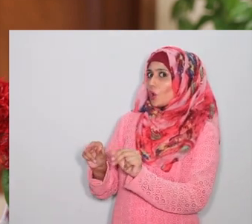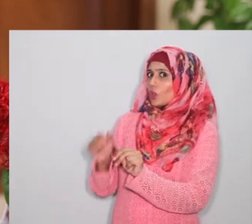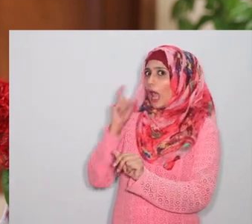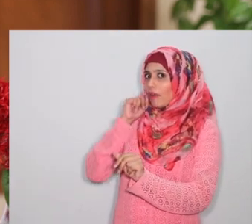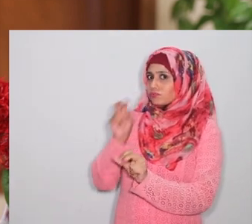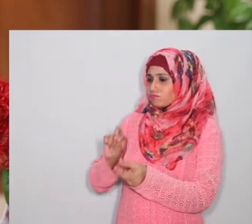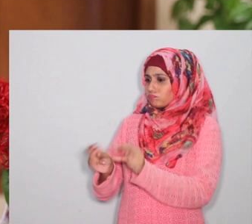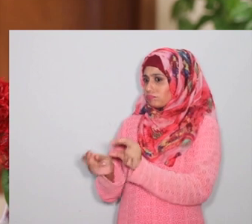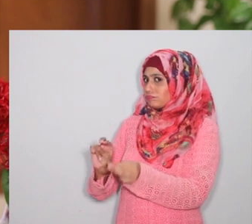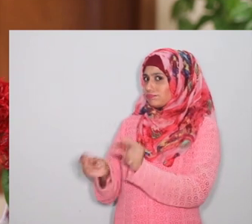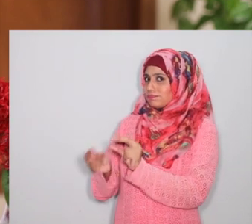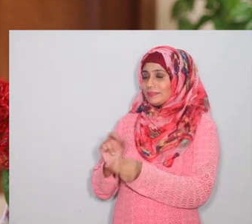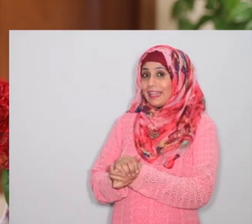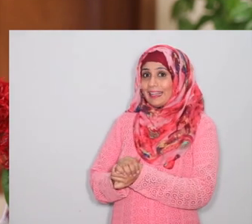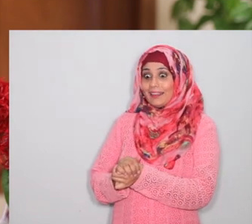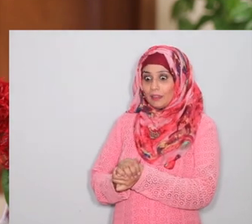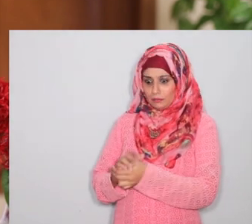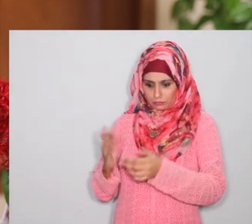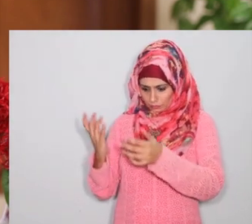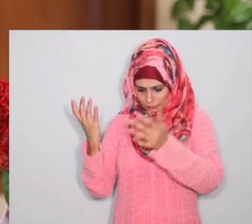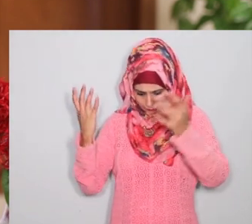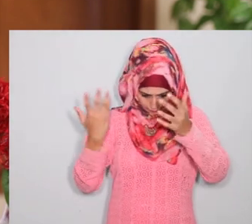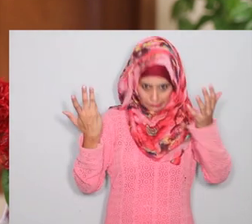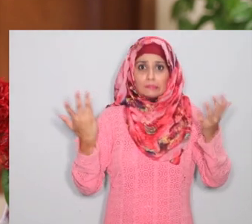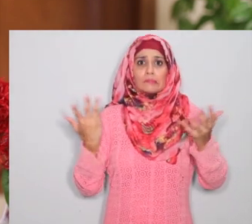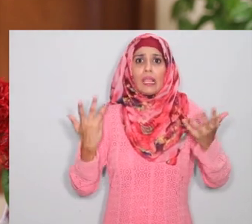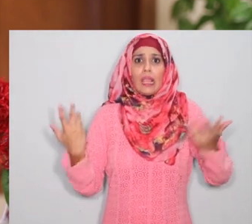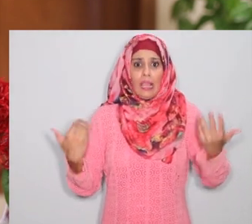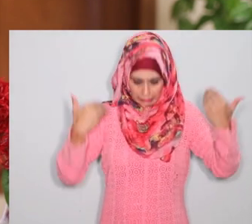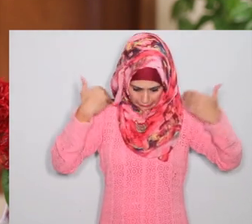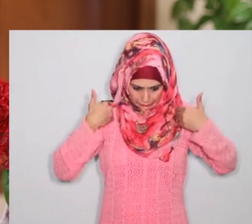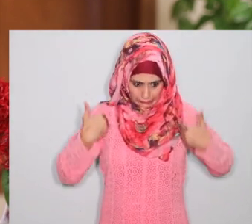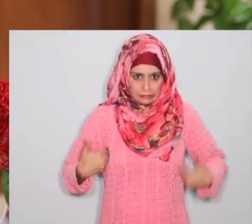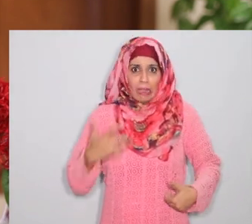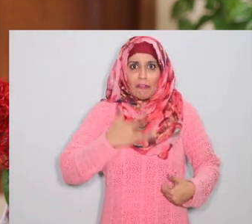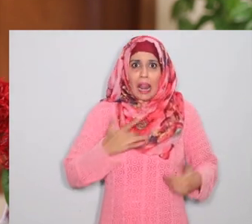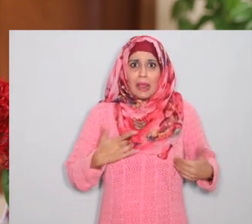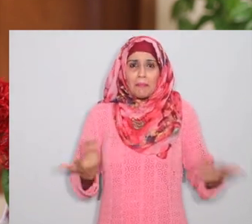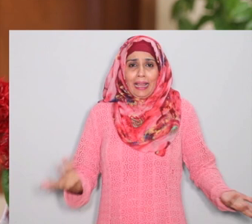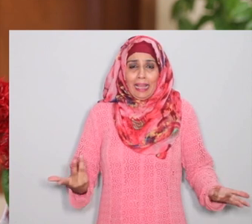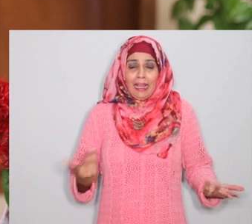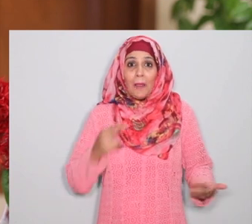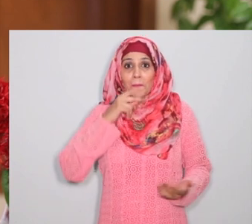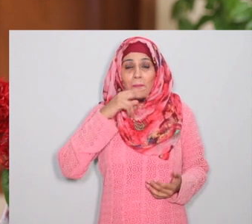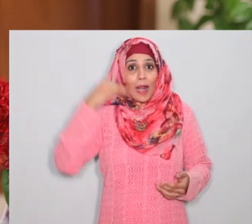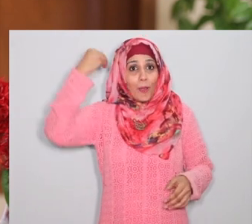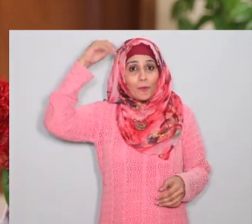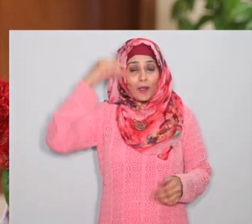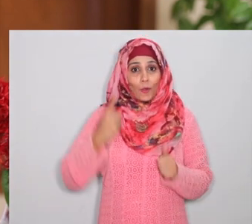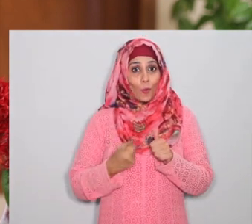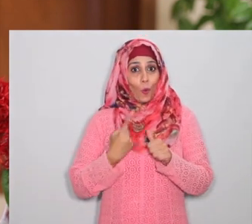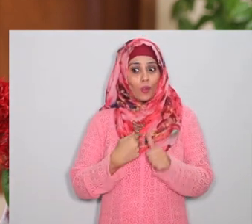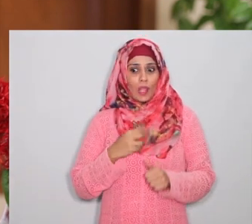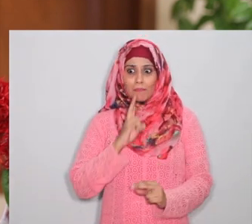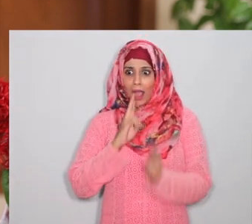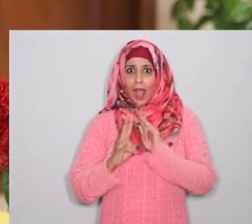थे है अरे इतनी डुबो कुछ ने खुद से